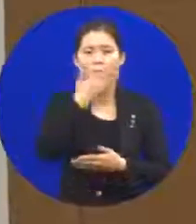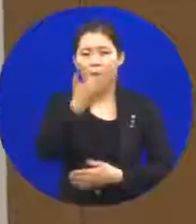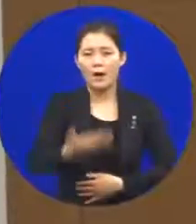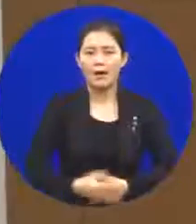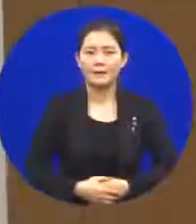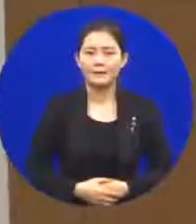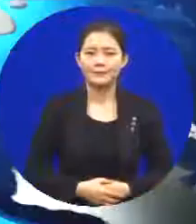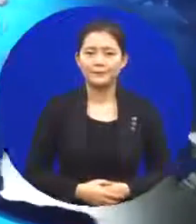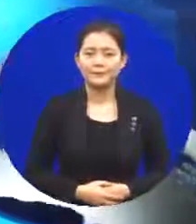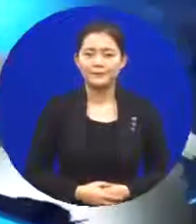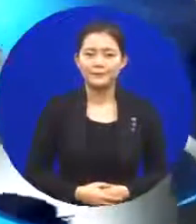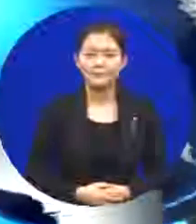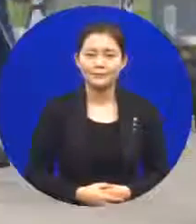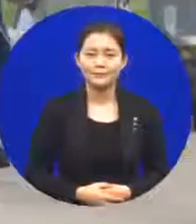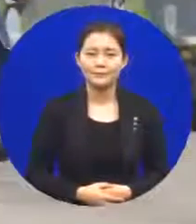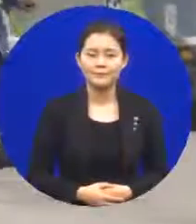받습니다.